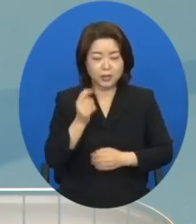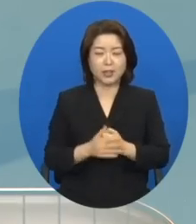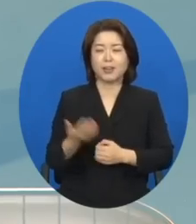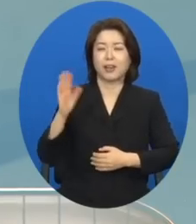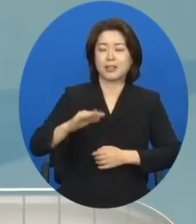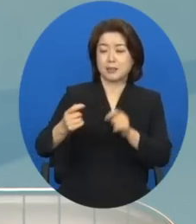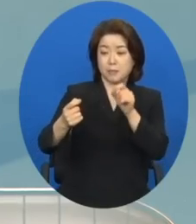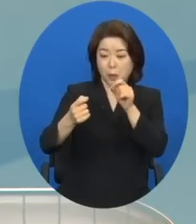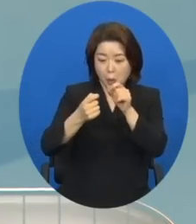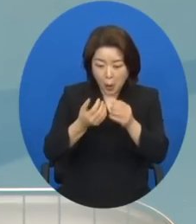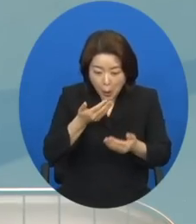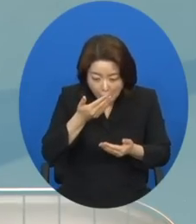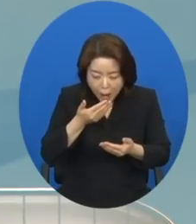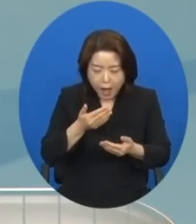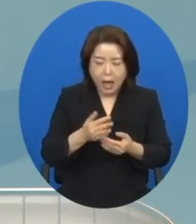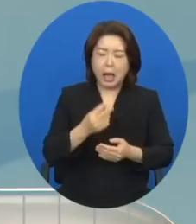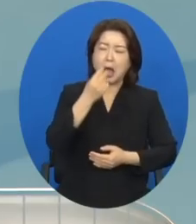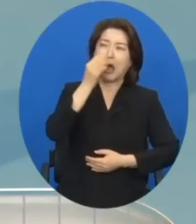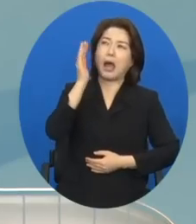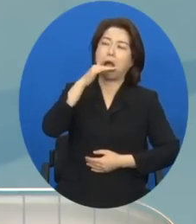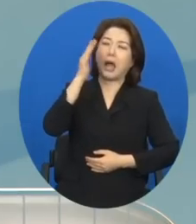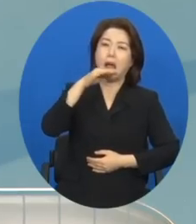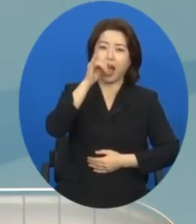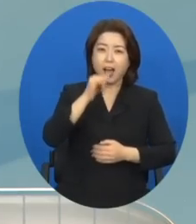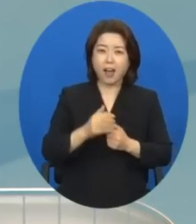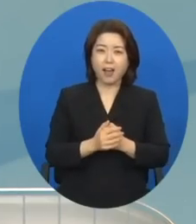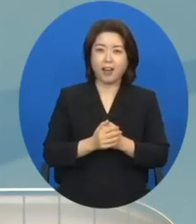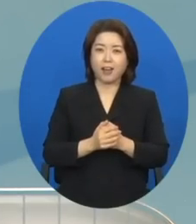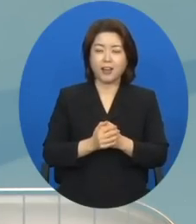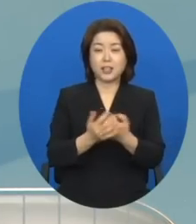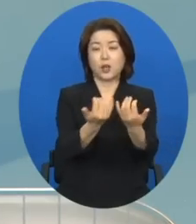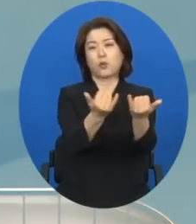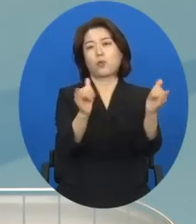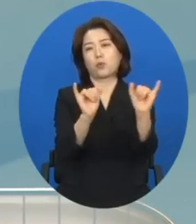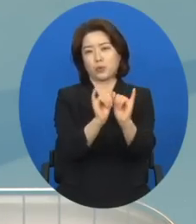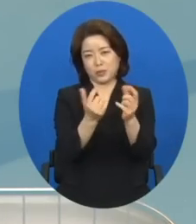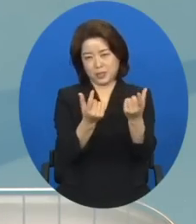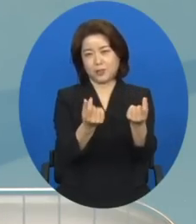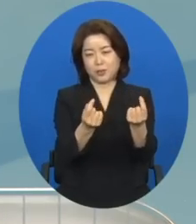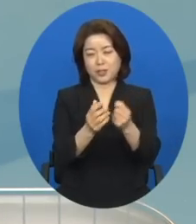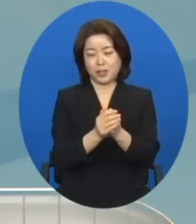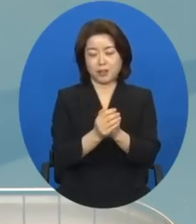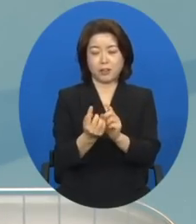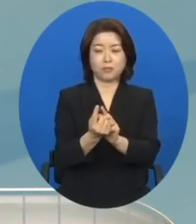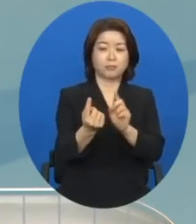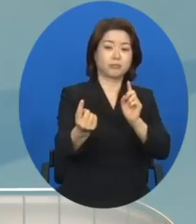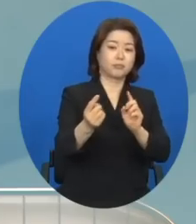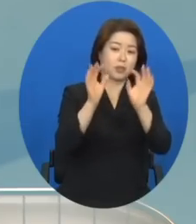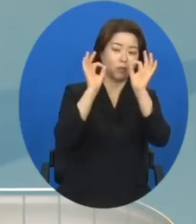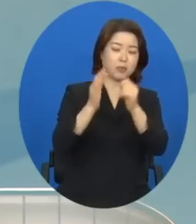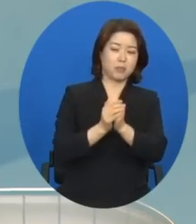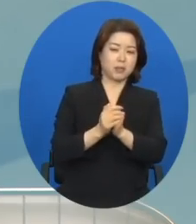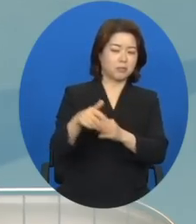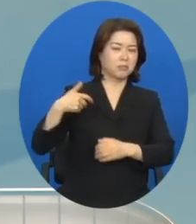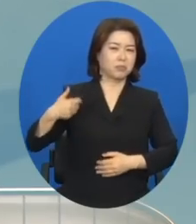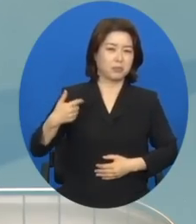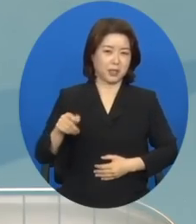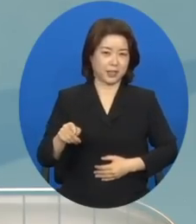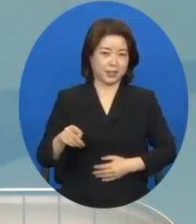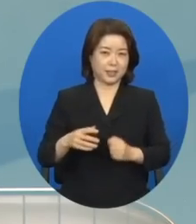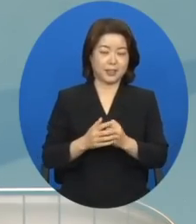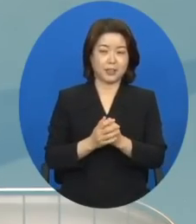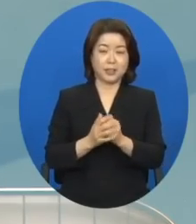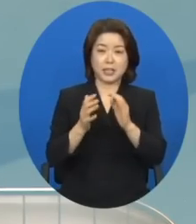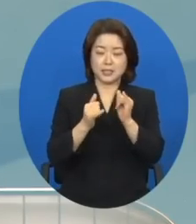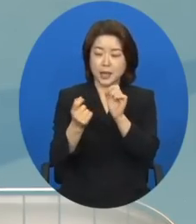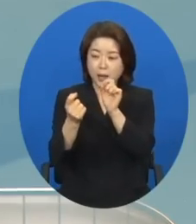가까이 가면 냄새가 납니다. 공동체라는 것이 바로 그거예요. 멀리 있을 때는 냄새가 나지 않아요. 사람은